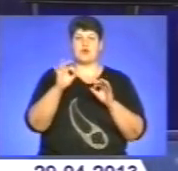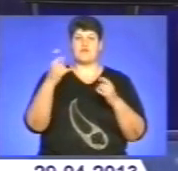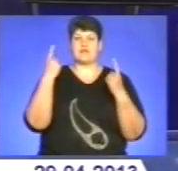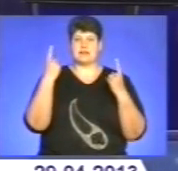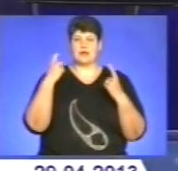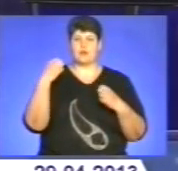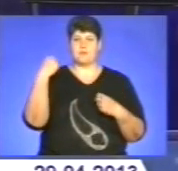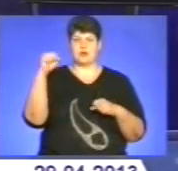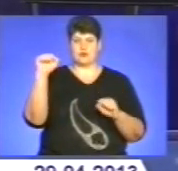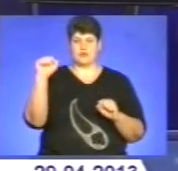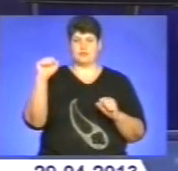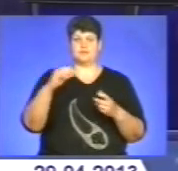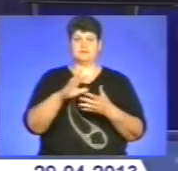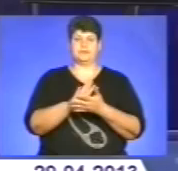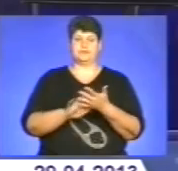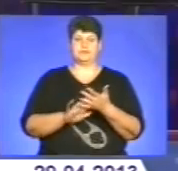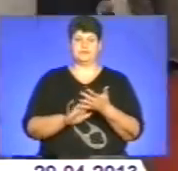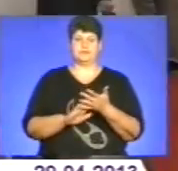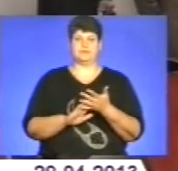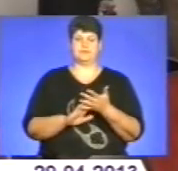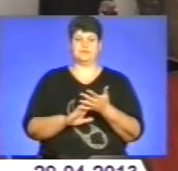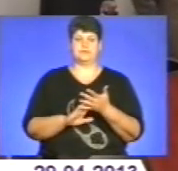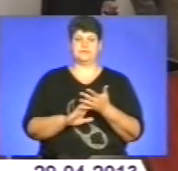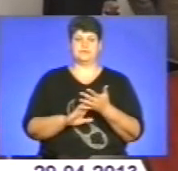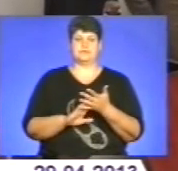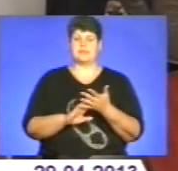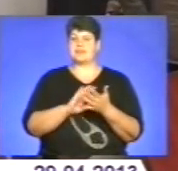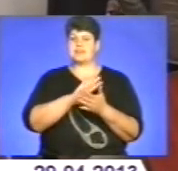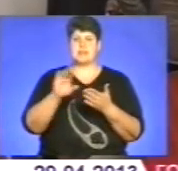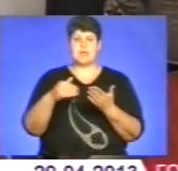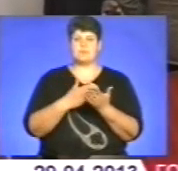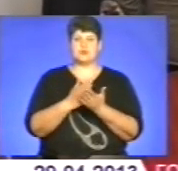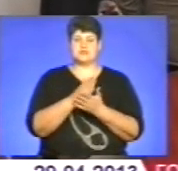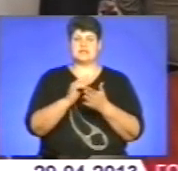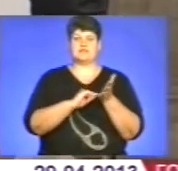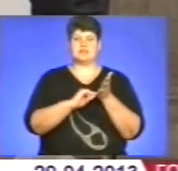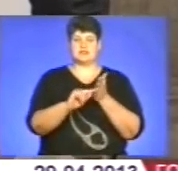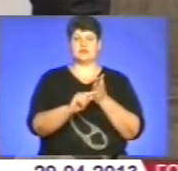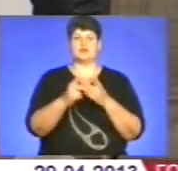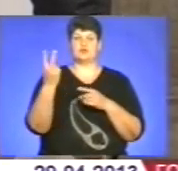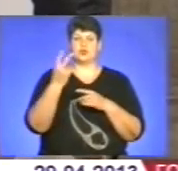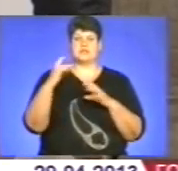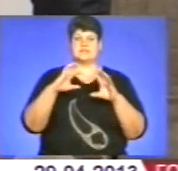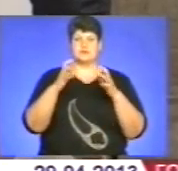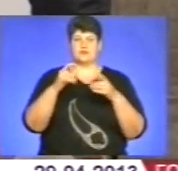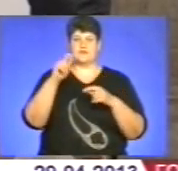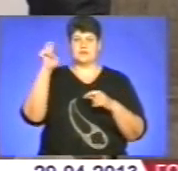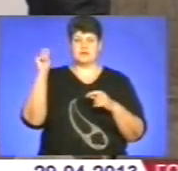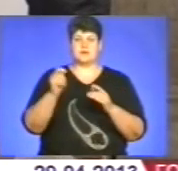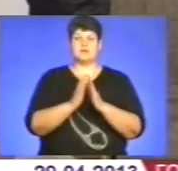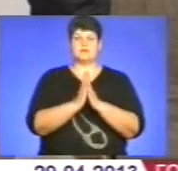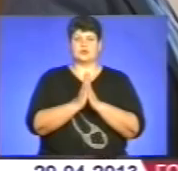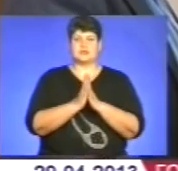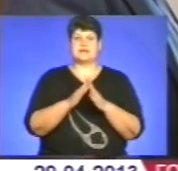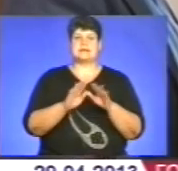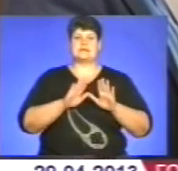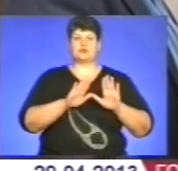підсумки засідання дивимось далі. Не політизувати відзначення перемоги у Другій світовій війні закликає заступник